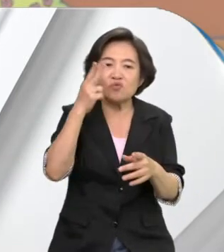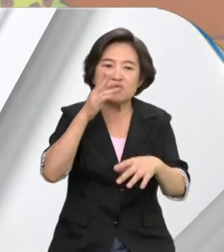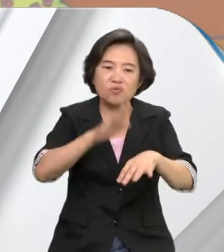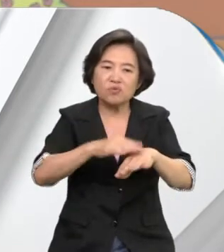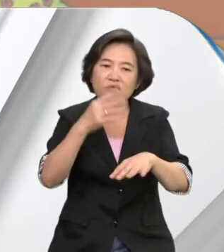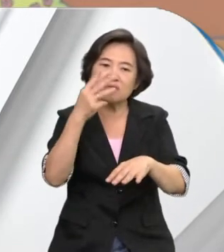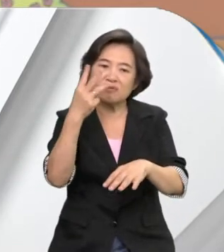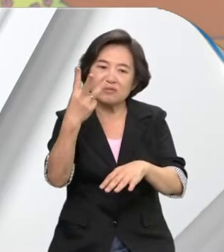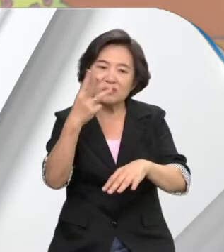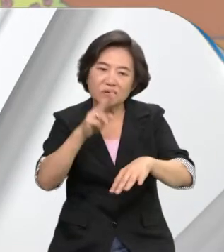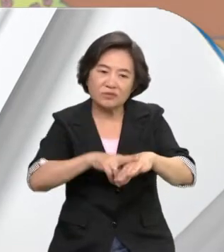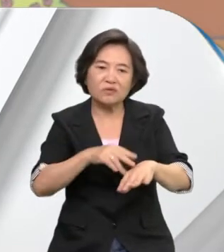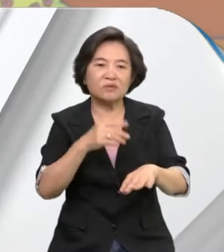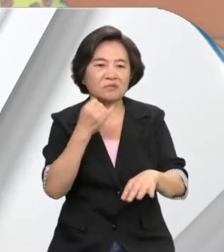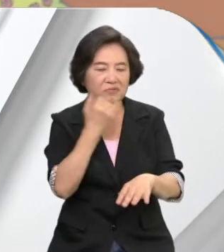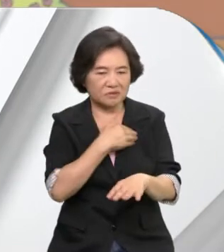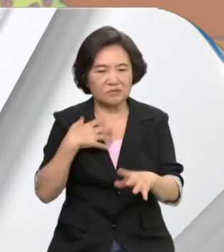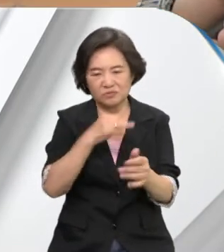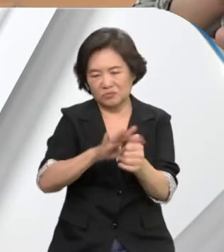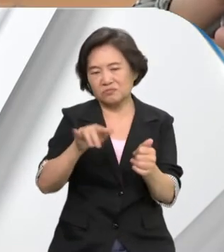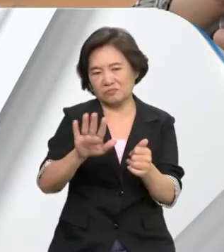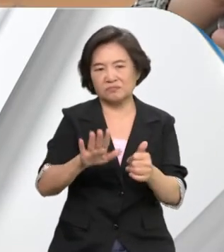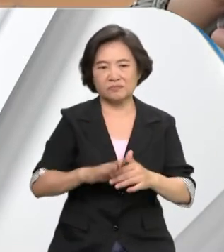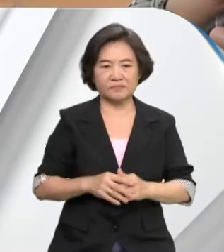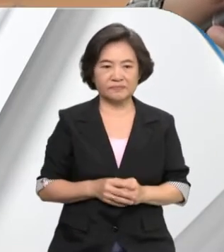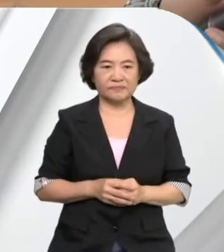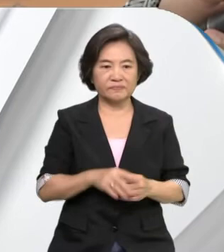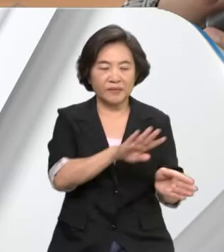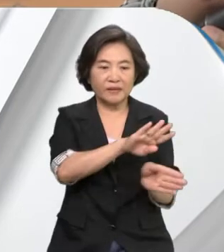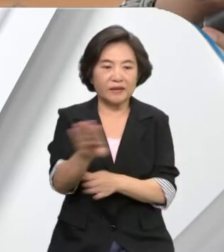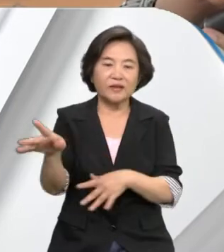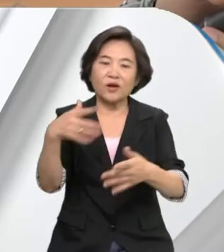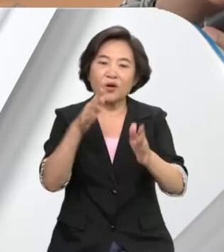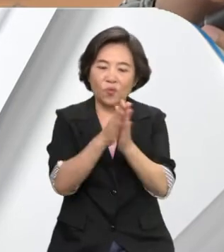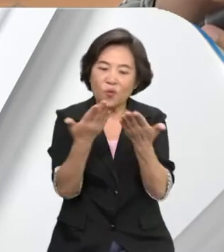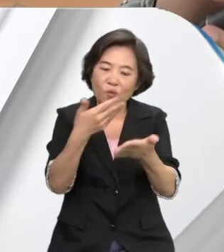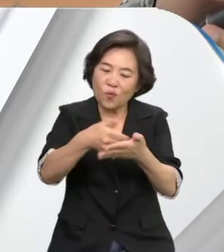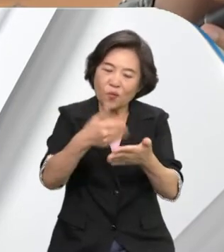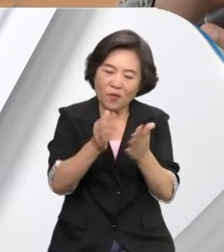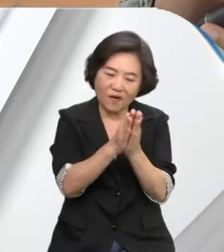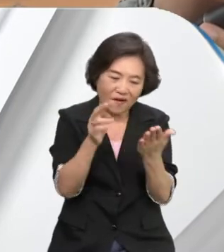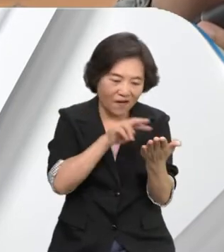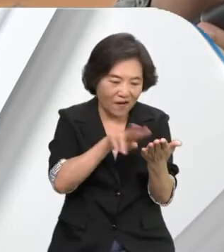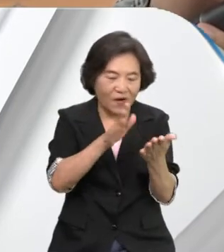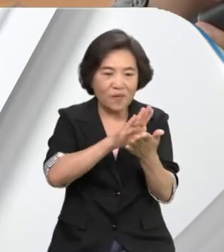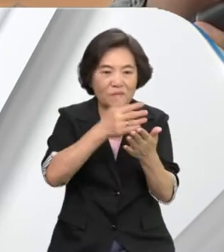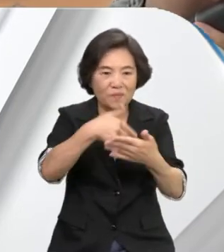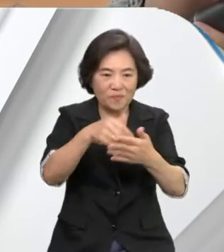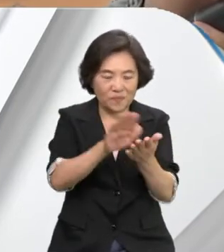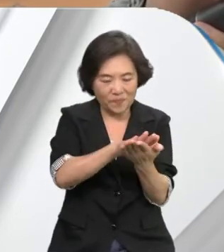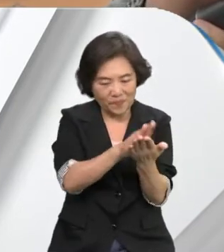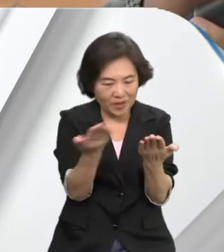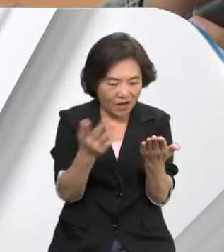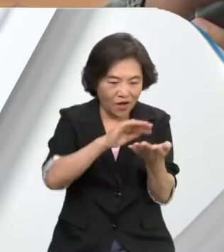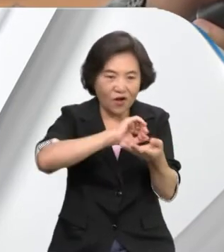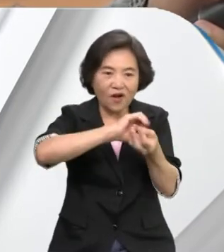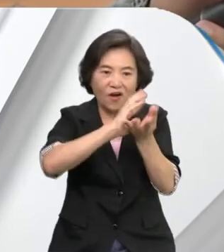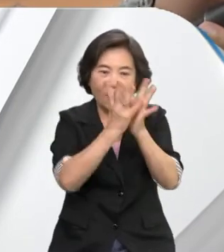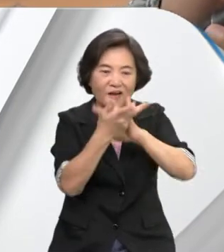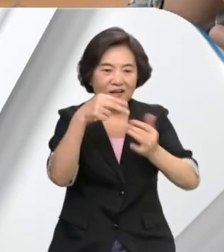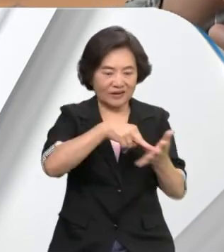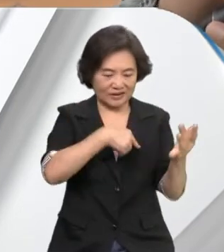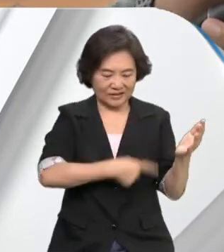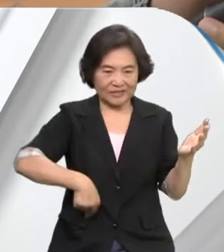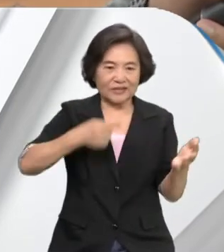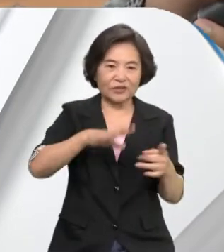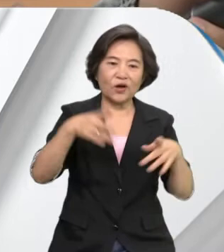二手烟、三手烟的接触有关系。 那这绘本的内容呢，除了它是一个很立体的一个书，那也透过一些游